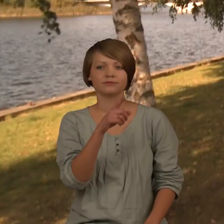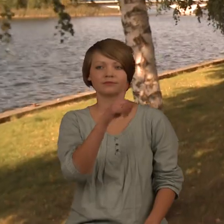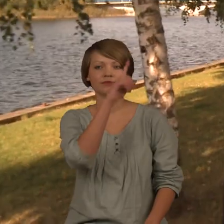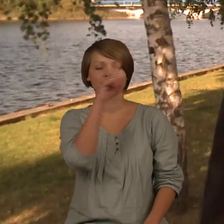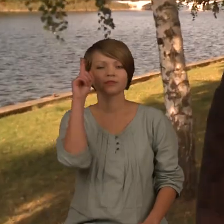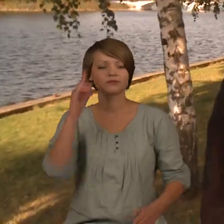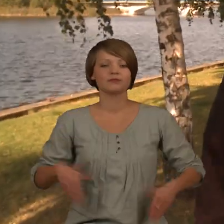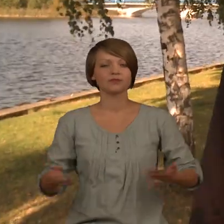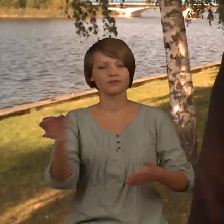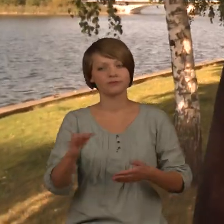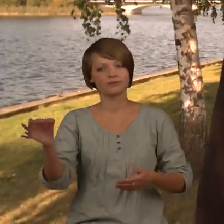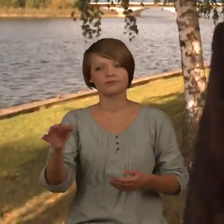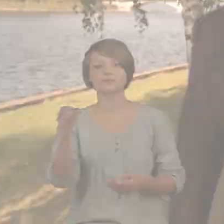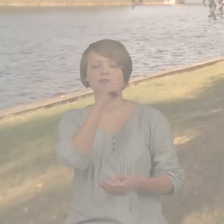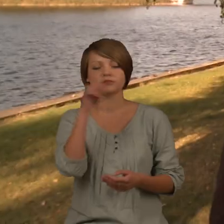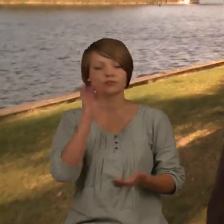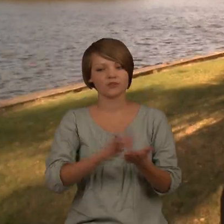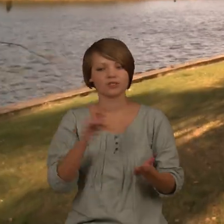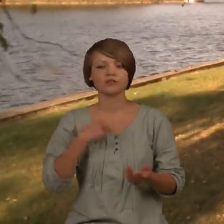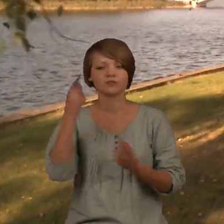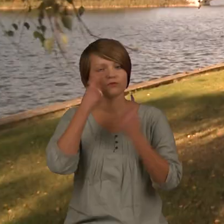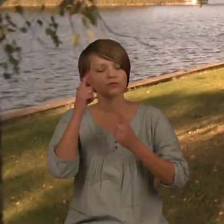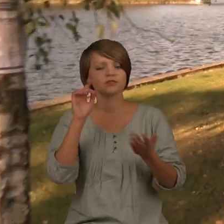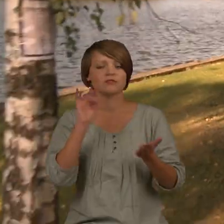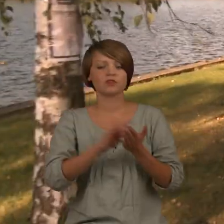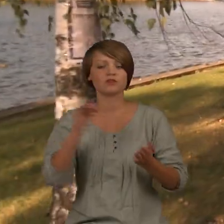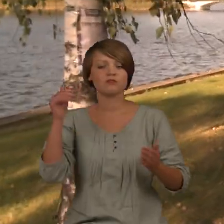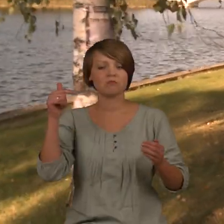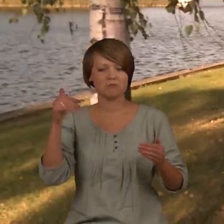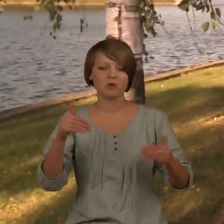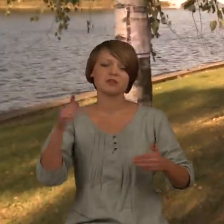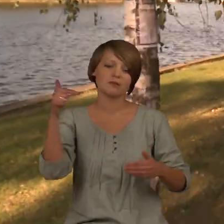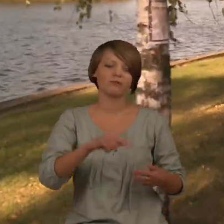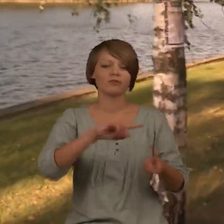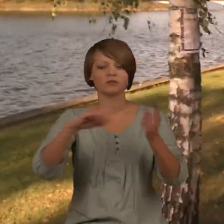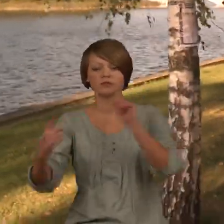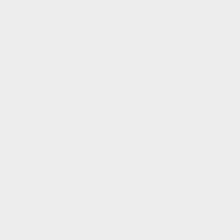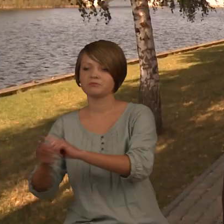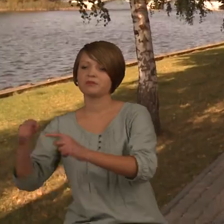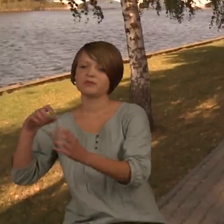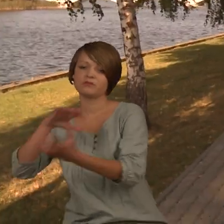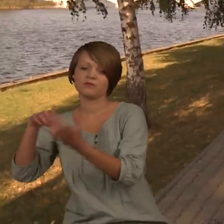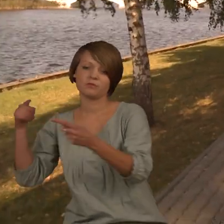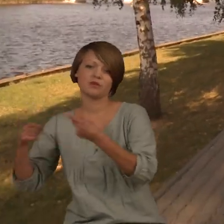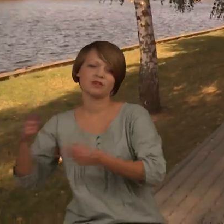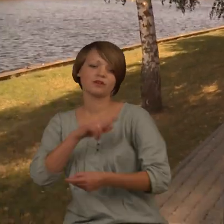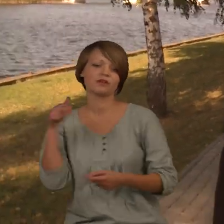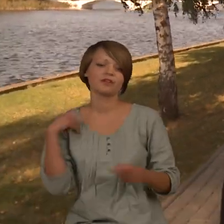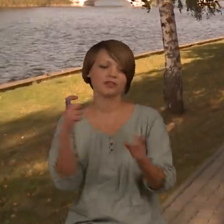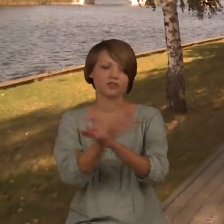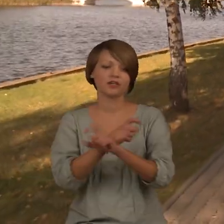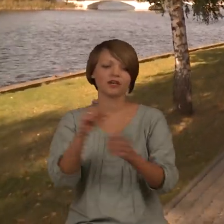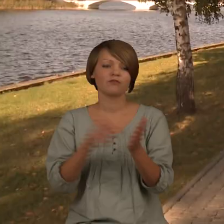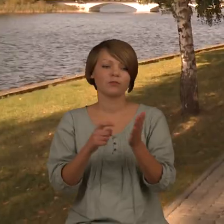Ludzie urodzeni na Mazurach to ludzie wrażliwi. Uważam, że tę wrażliwość można i powinno się przenieść w świat polityki. Nasz kraj wymaga szybkich